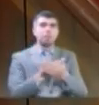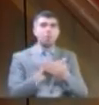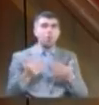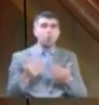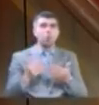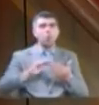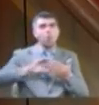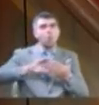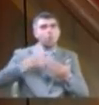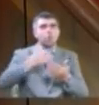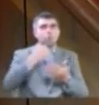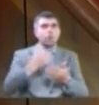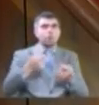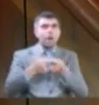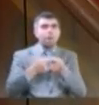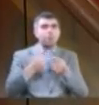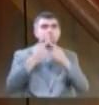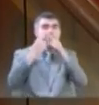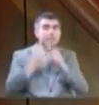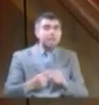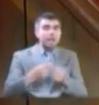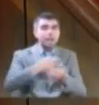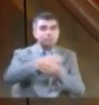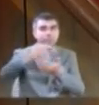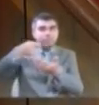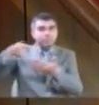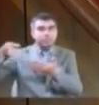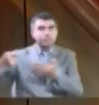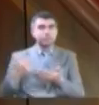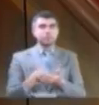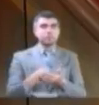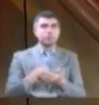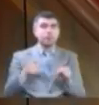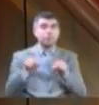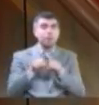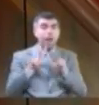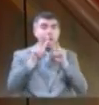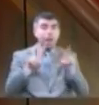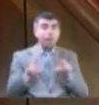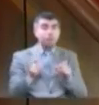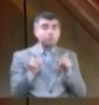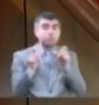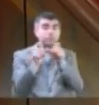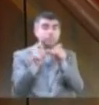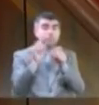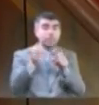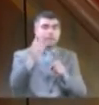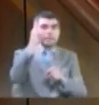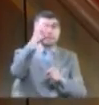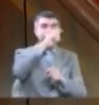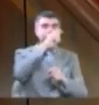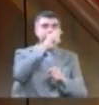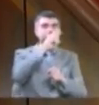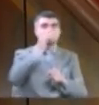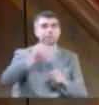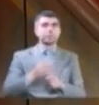مليون. المشكلة هو صرف هذه الموارد، لأن سهل ترمي الفلوس، المتابعة ديالها، لأن ما كانش عندنا الهياكل ديال صرف